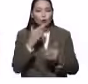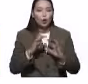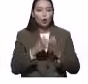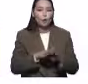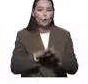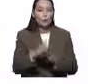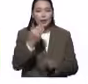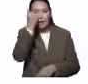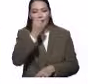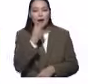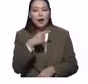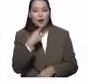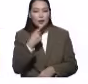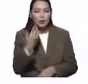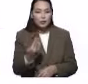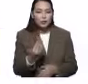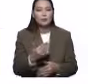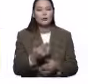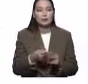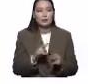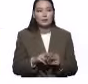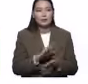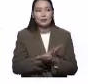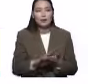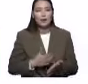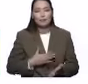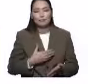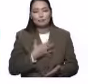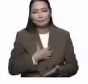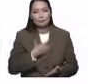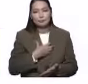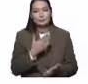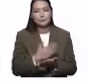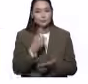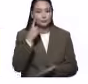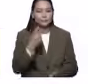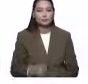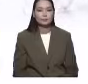күнін пайдаланып, мен осы тазалық жанашырларына өзімнің жылы лебізімді білдіргім келеді.